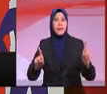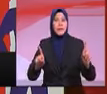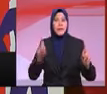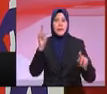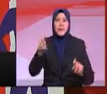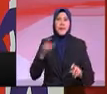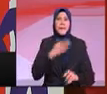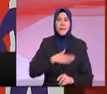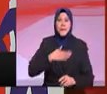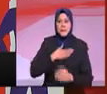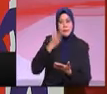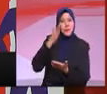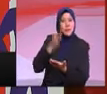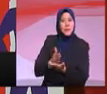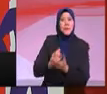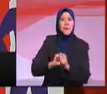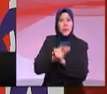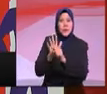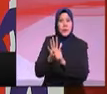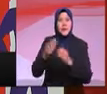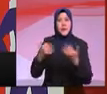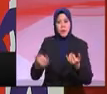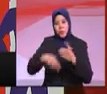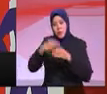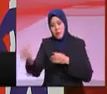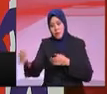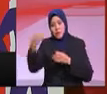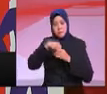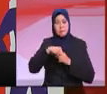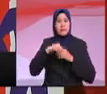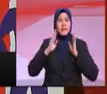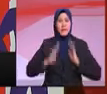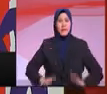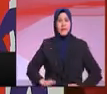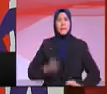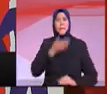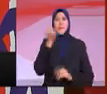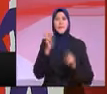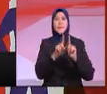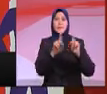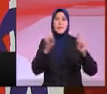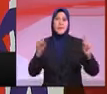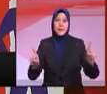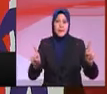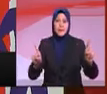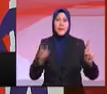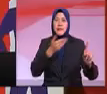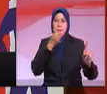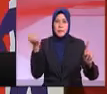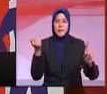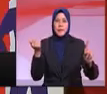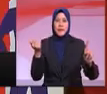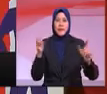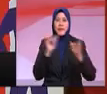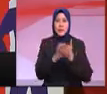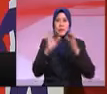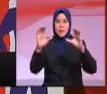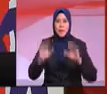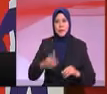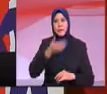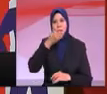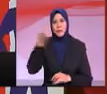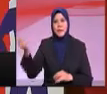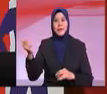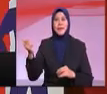perang virus COVID-19 di luar badan kita dalam jarak yang lebih pada 1 meter. Inilah strategi yang terbaik